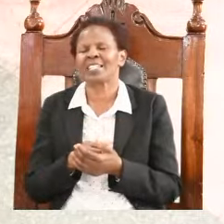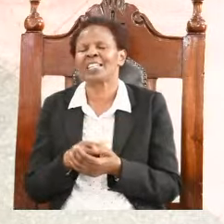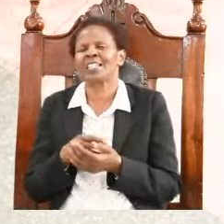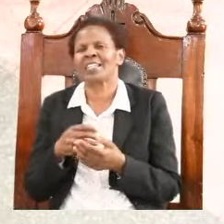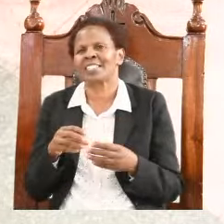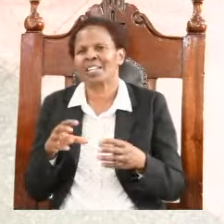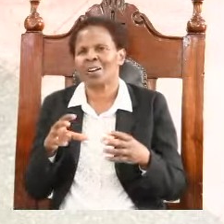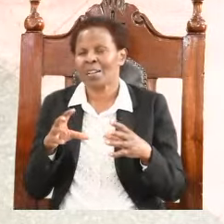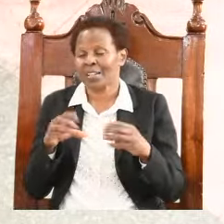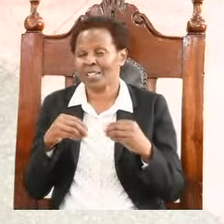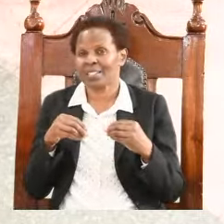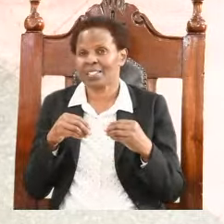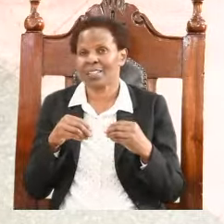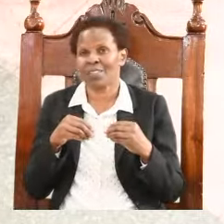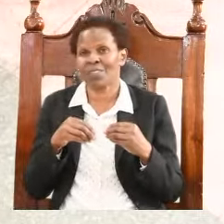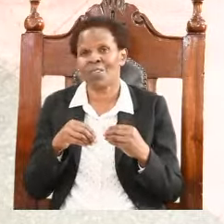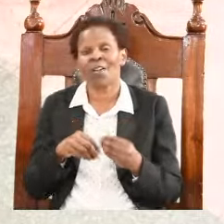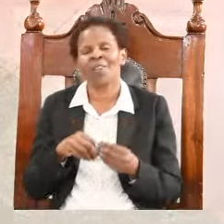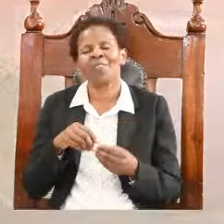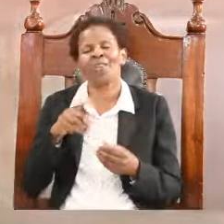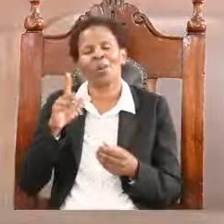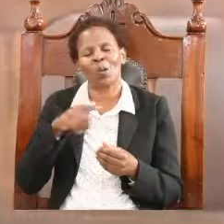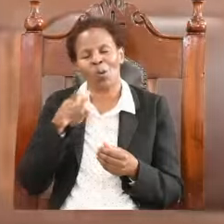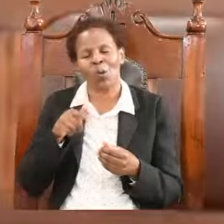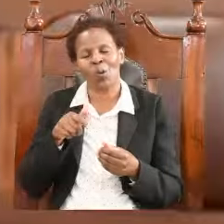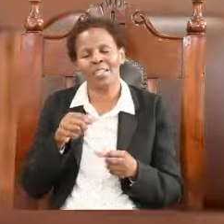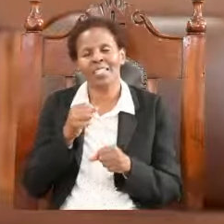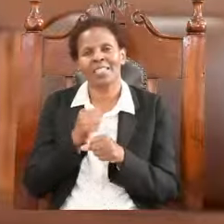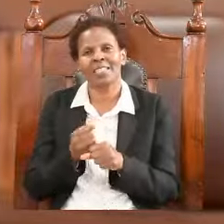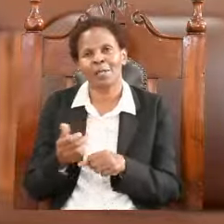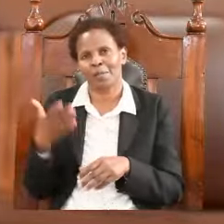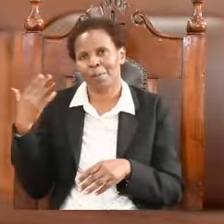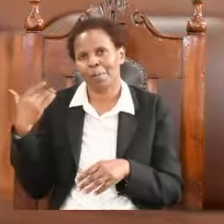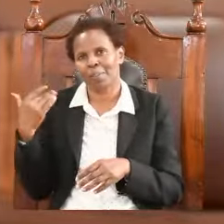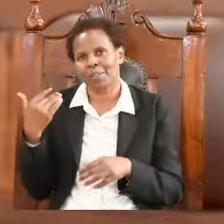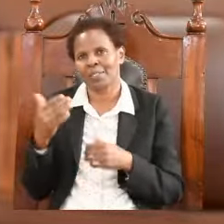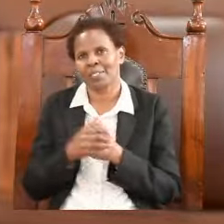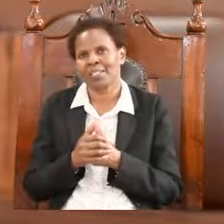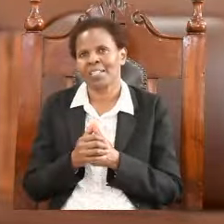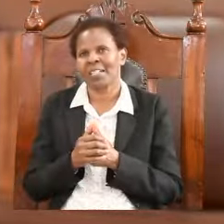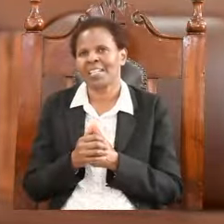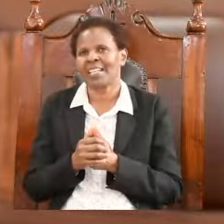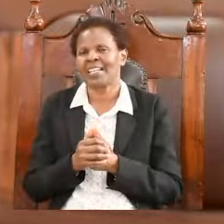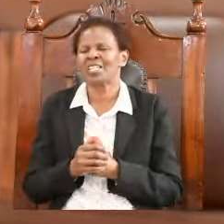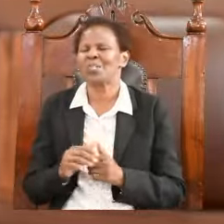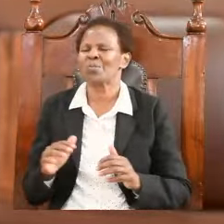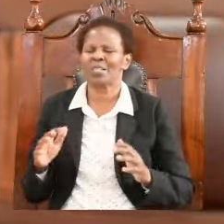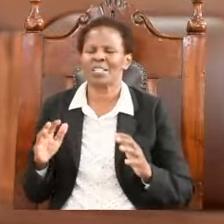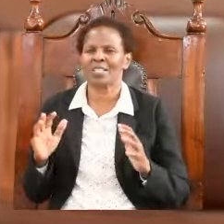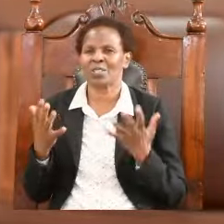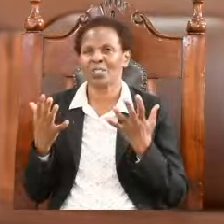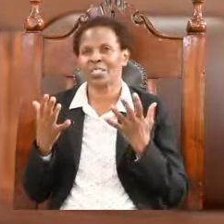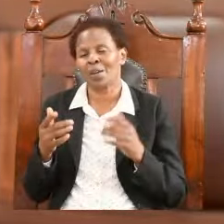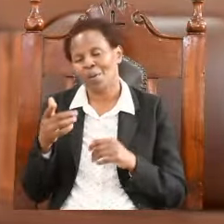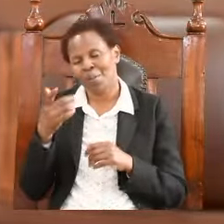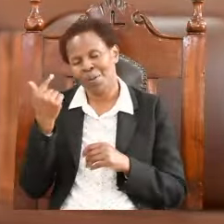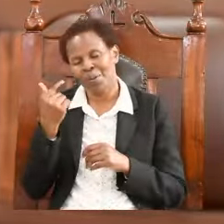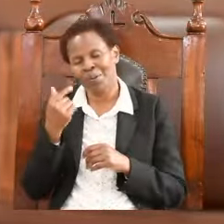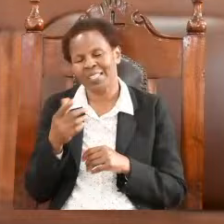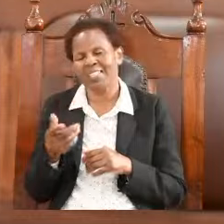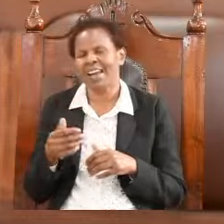araria you know magetha ma uru wake you know na kahana ta mundu ucio akenererwo muno tondu ni agia na